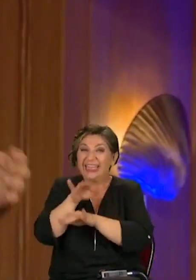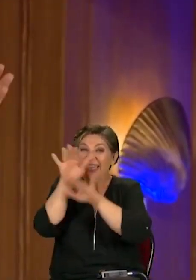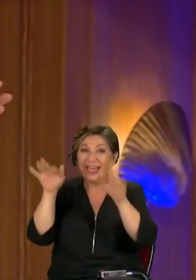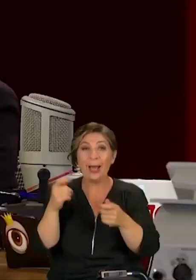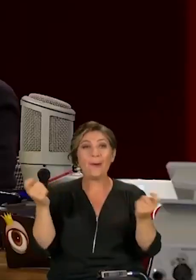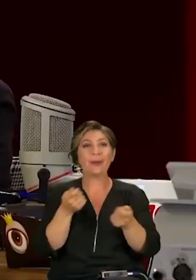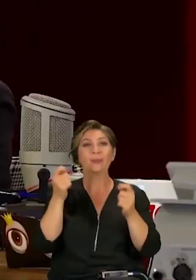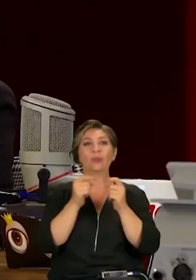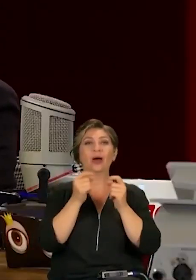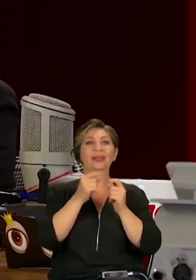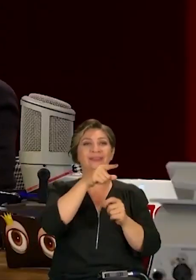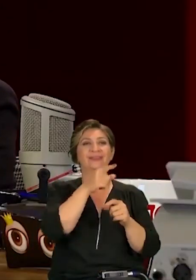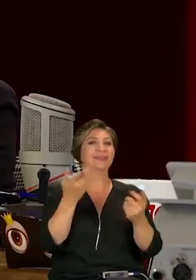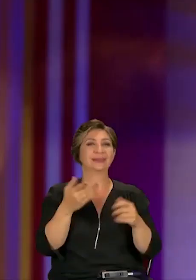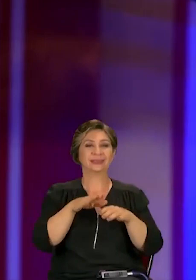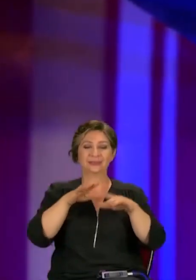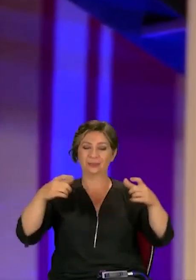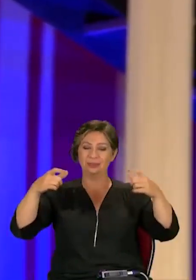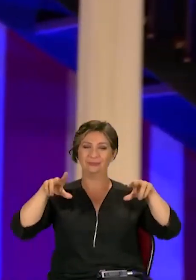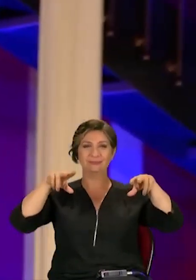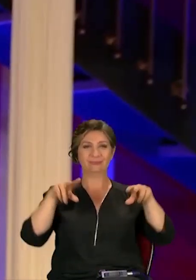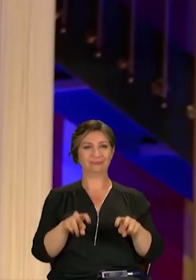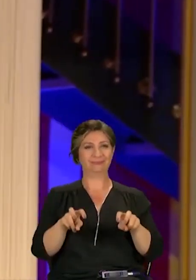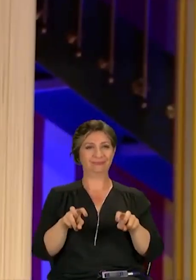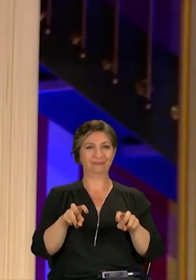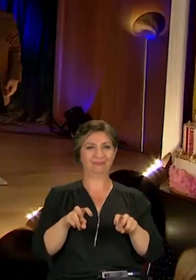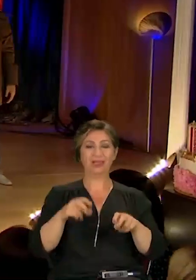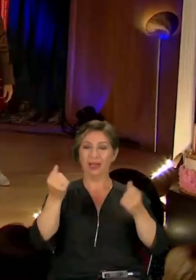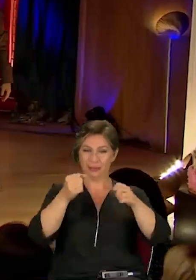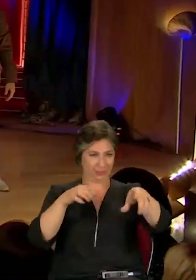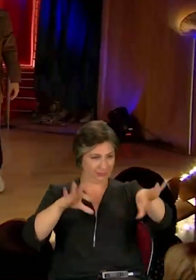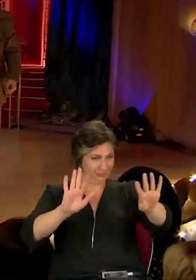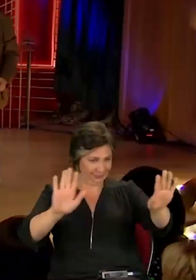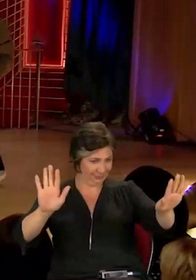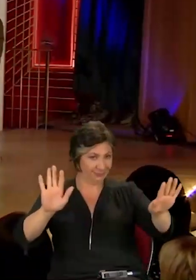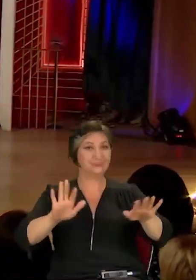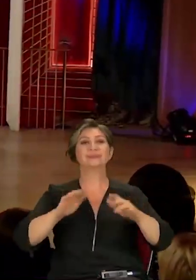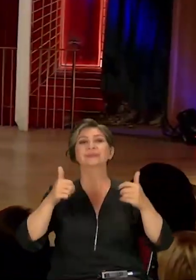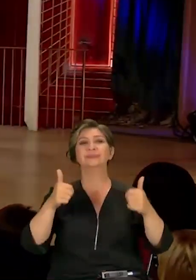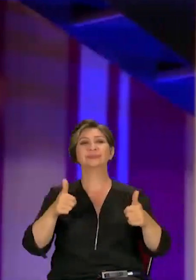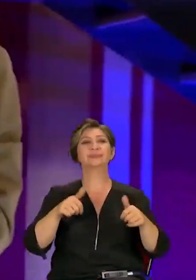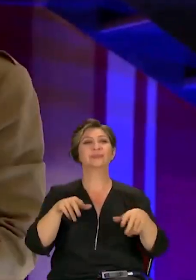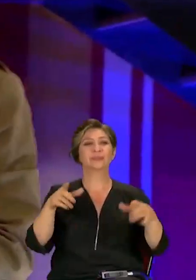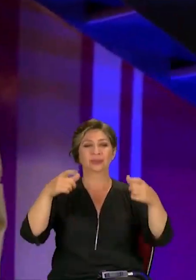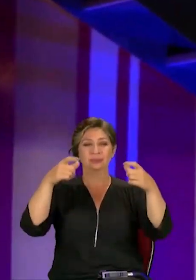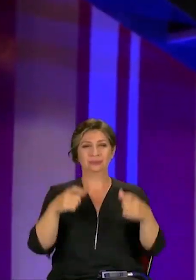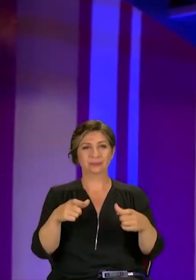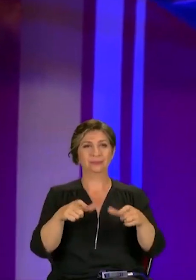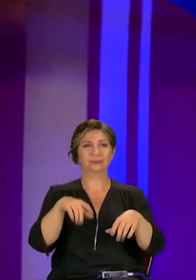girmeye çalışıyorum. Burhan şöyle yapıyor. Taburemi getirdiniz mi? Araba orada mı? Okey.